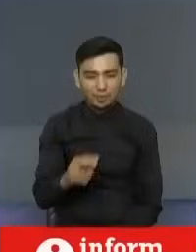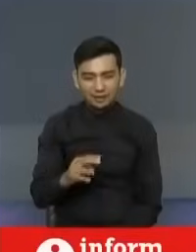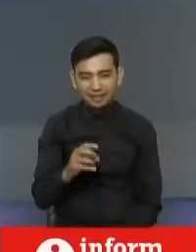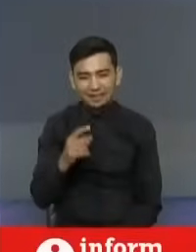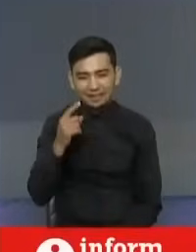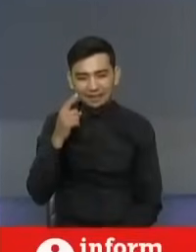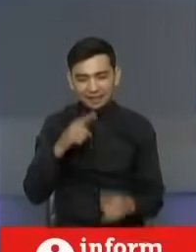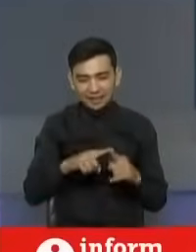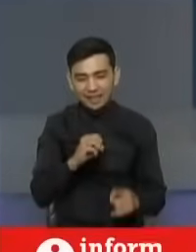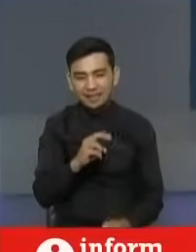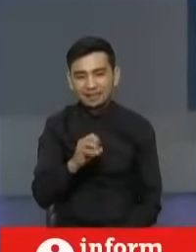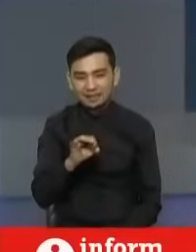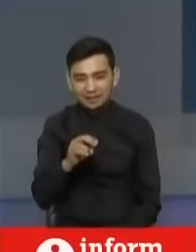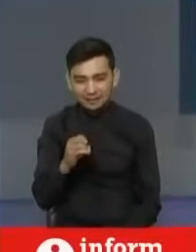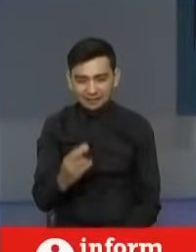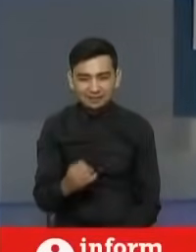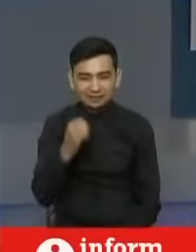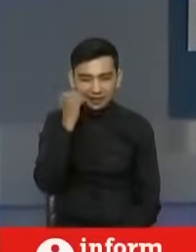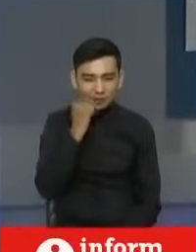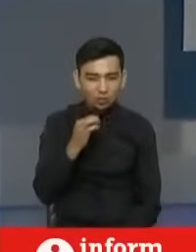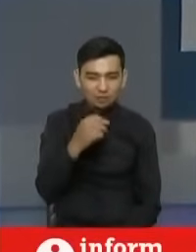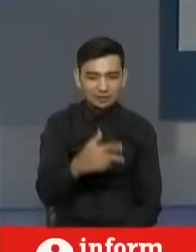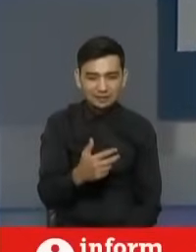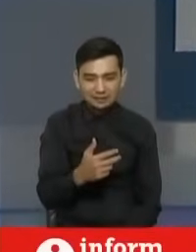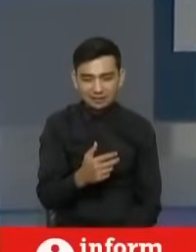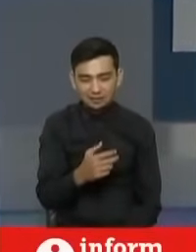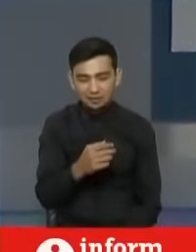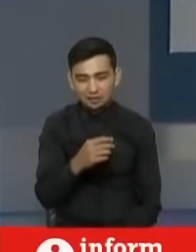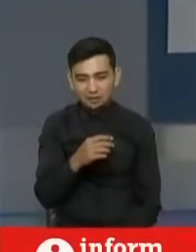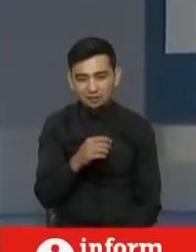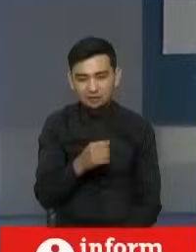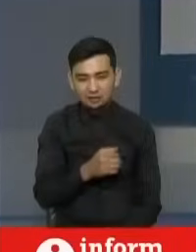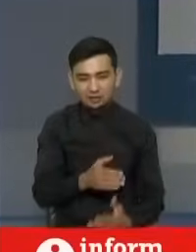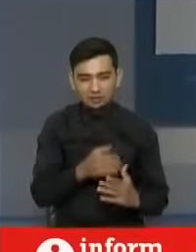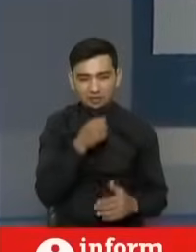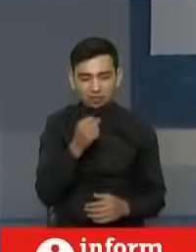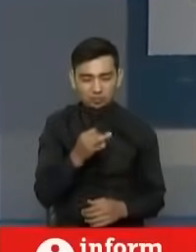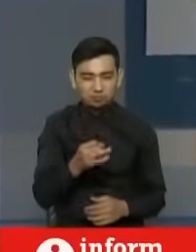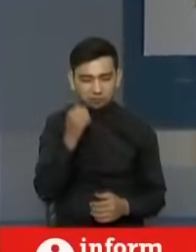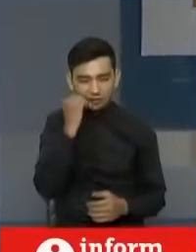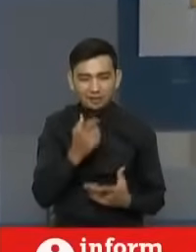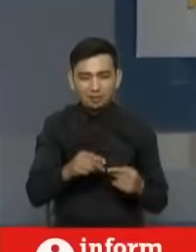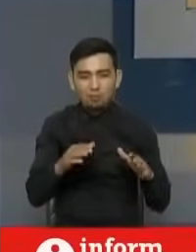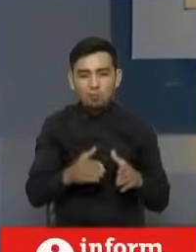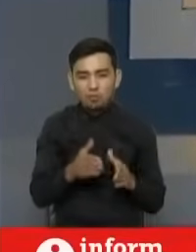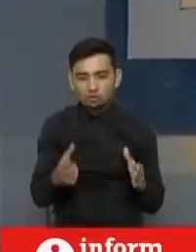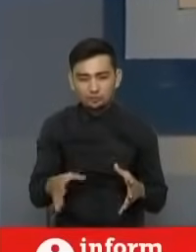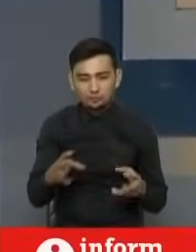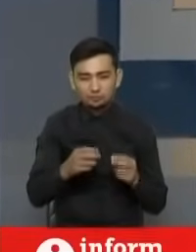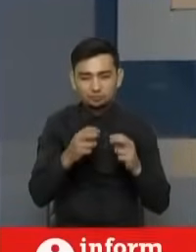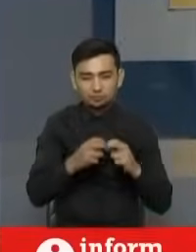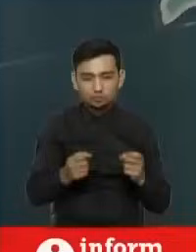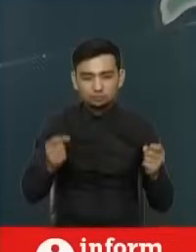индикатор, демонстрирующий степень старения, отрицательный. Почему это происходит и где пожилых больше всего, разбирался Ануар